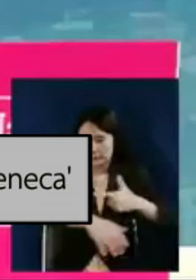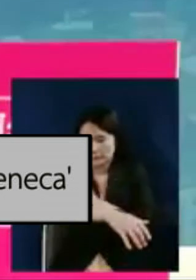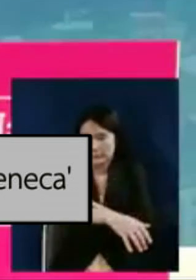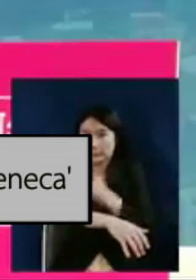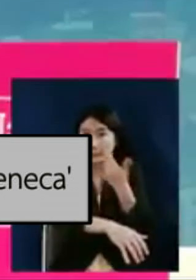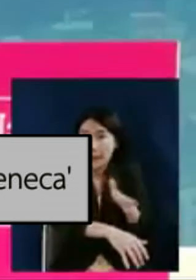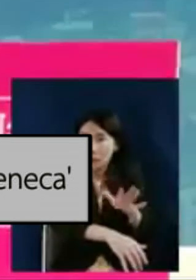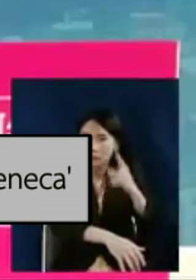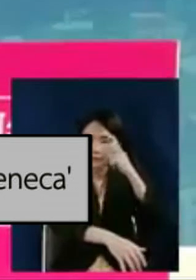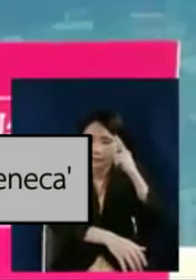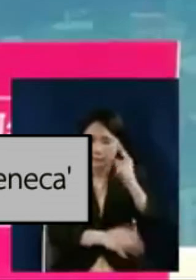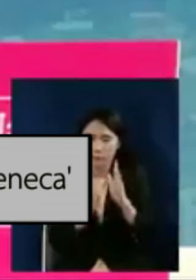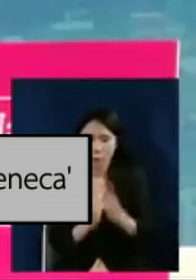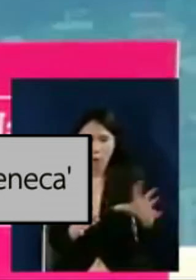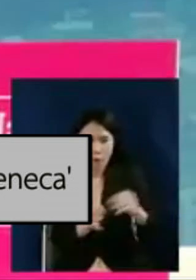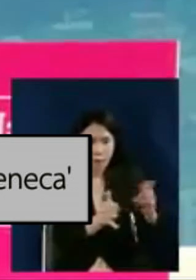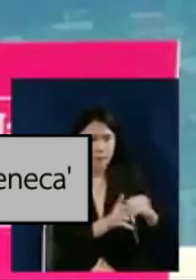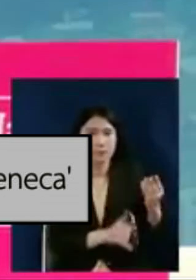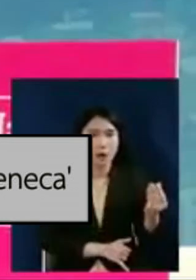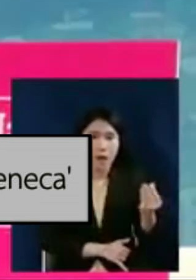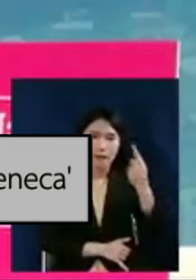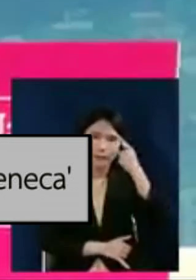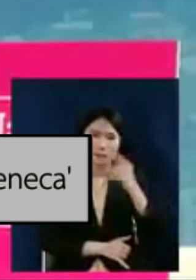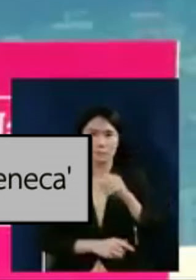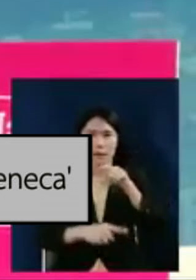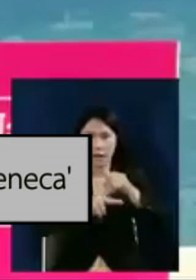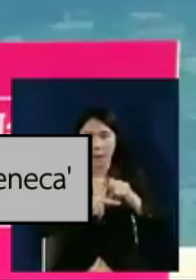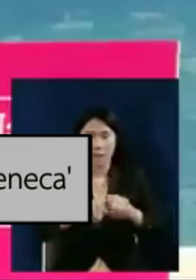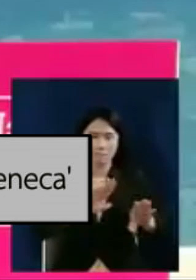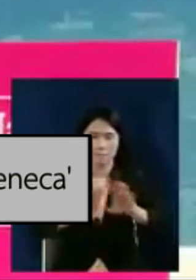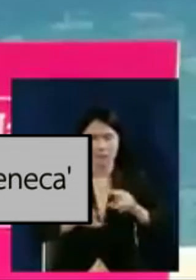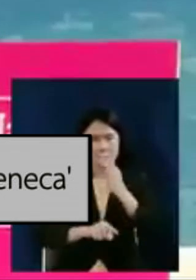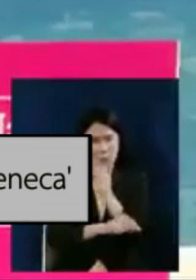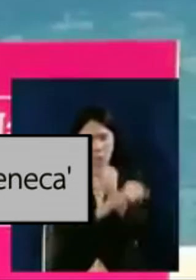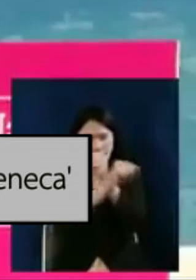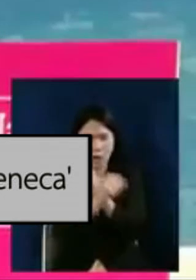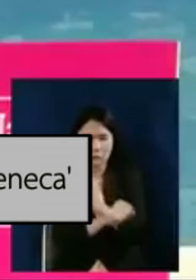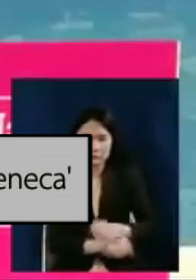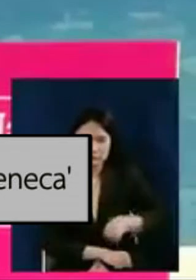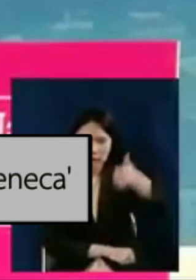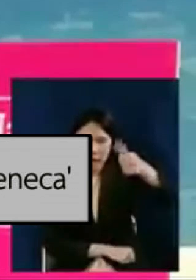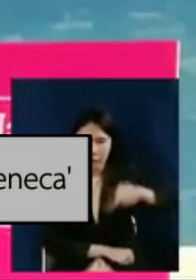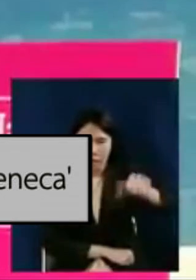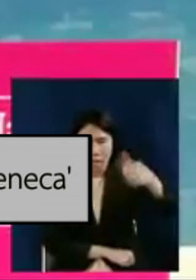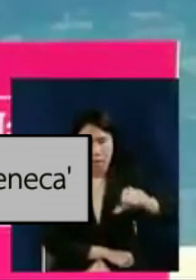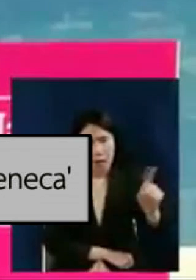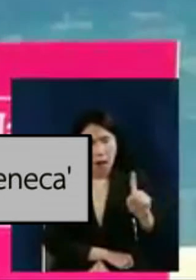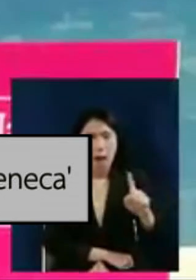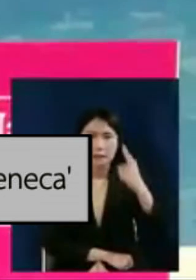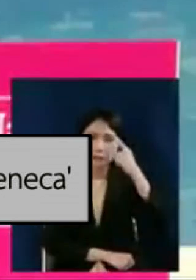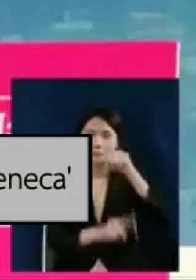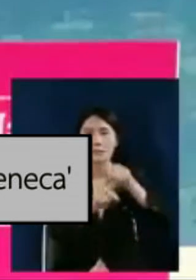สันแอนด์จอนสั้นเนี่ยตัว ndโนไวรัสเนี่ยไม่ได้ถูกทำหมันนะว่ามันคนละสูตรคนละคนละเอียดมันเยอะใช่แล้วมันก็เป็นเรื่อง